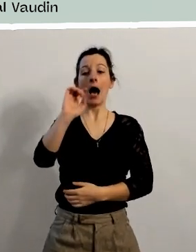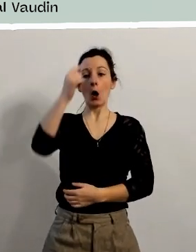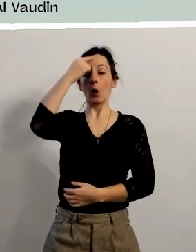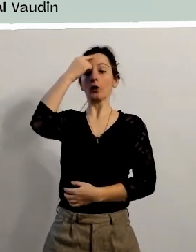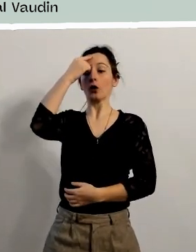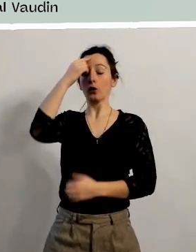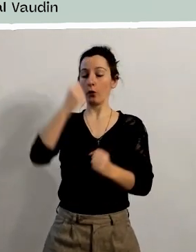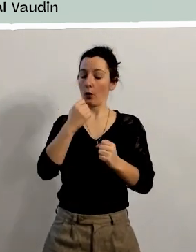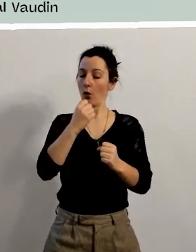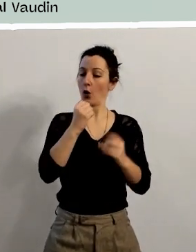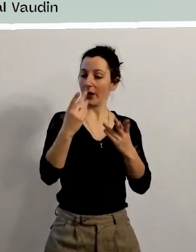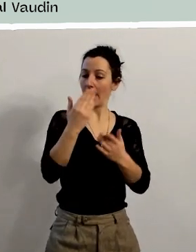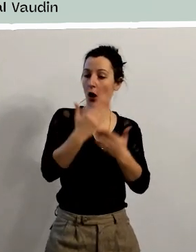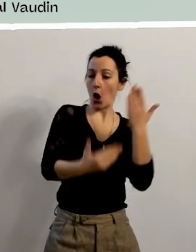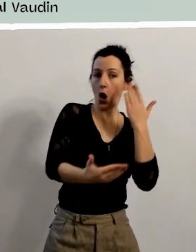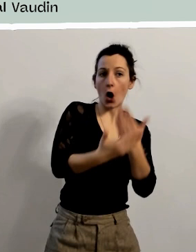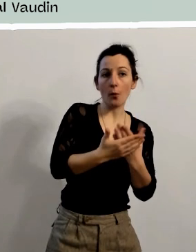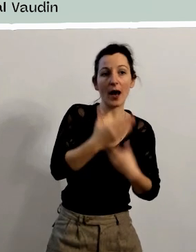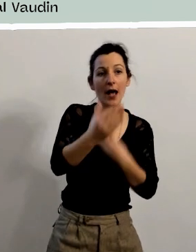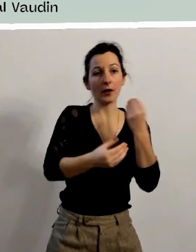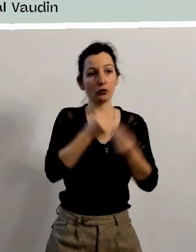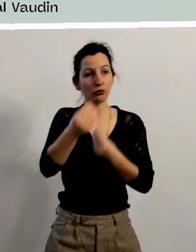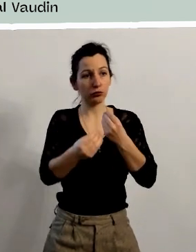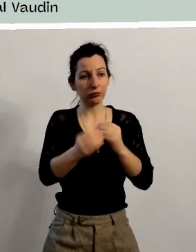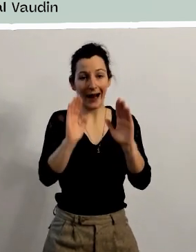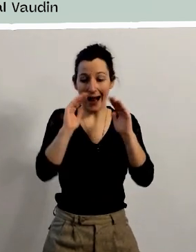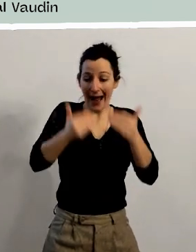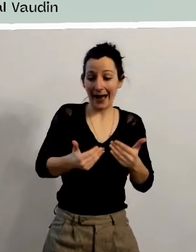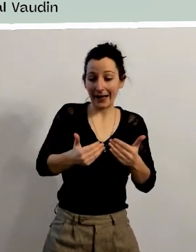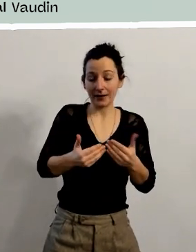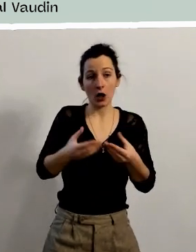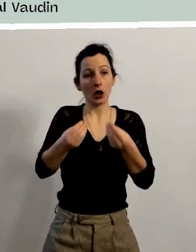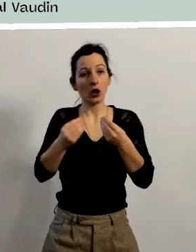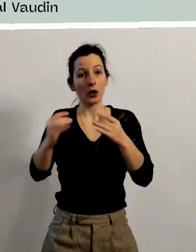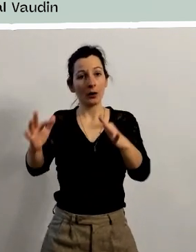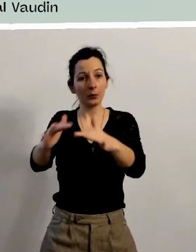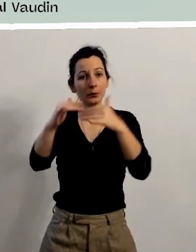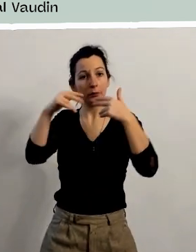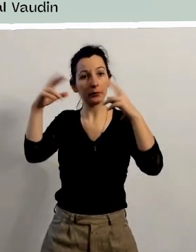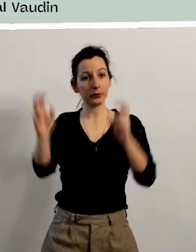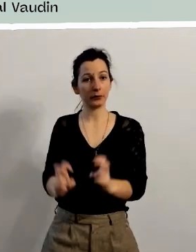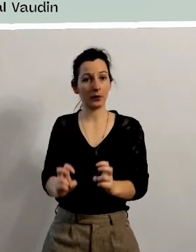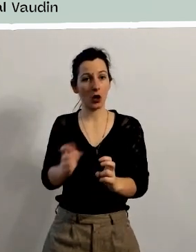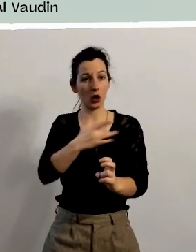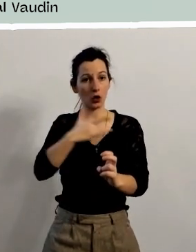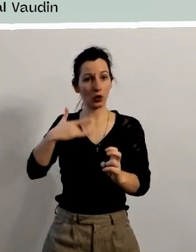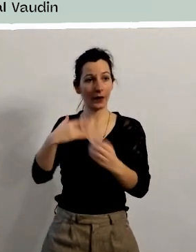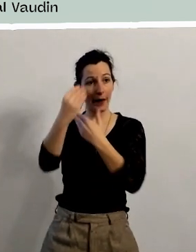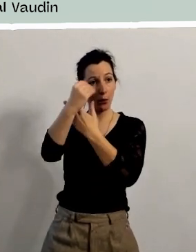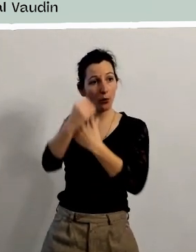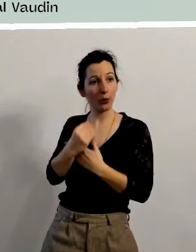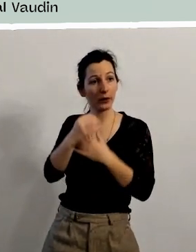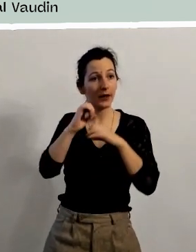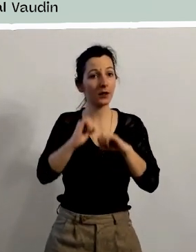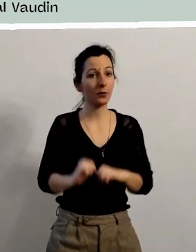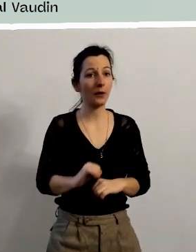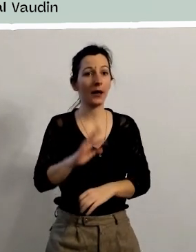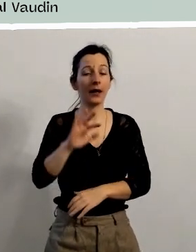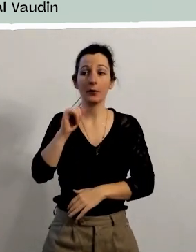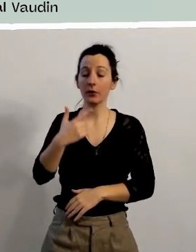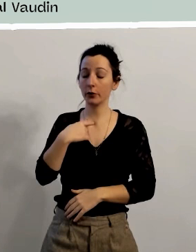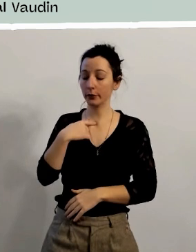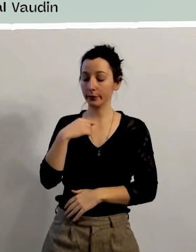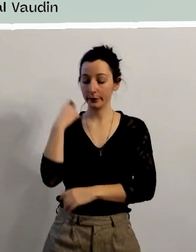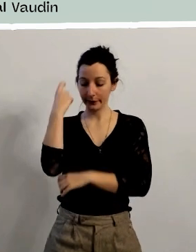bien, on peut réduire notre exposition, et ainsi réduire l'impact sur notre santé. Donc il faut en permanence